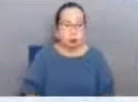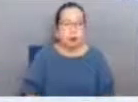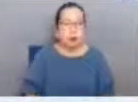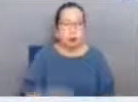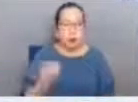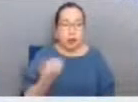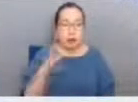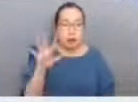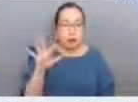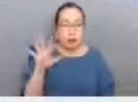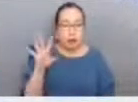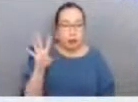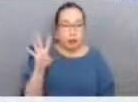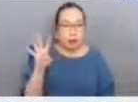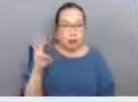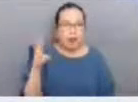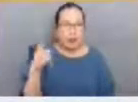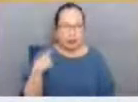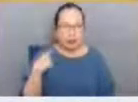Julius Pakot.